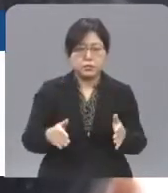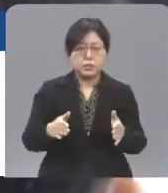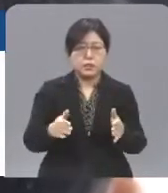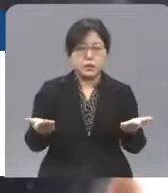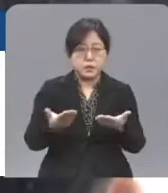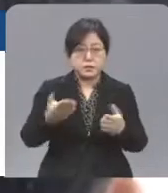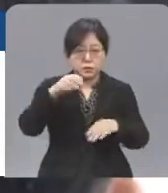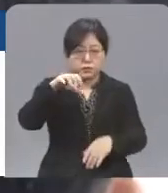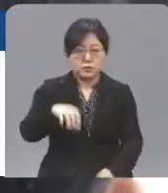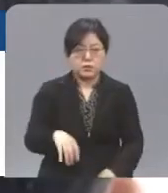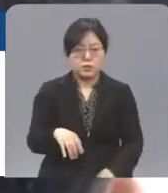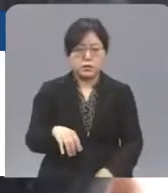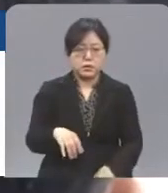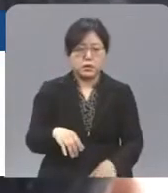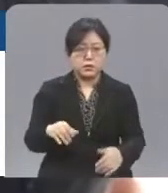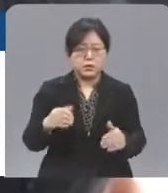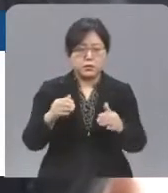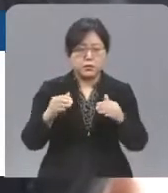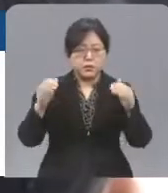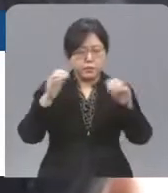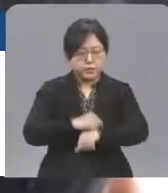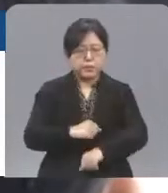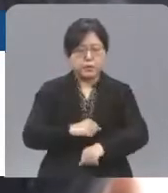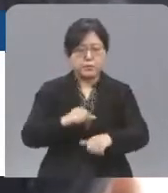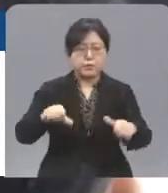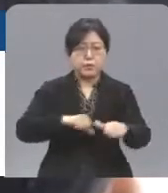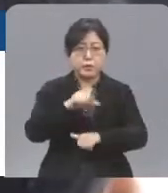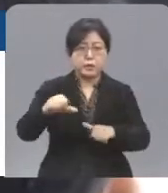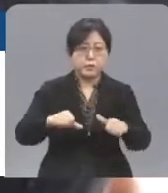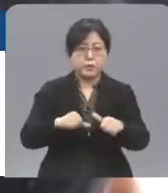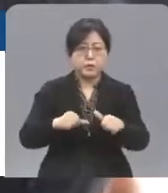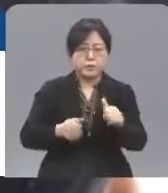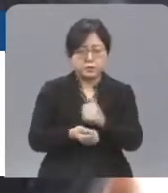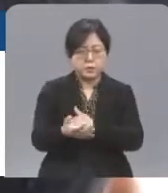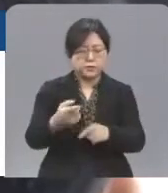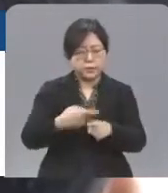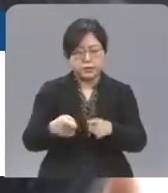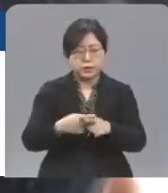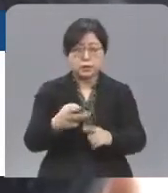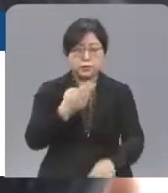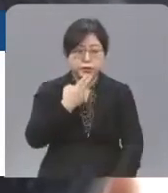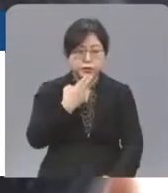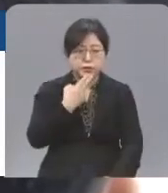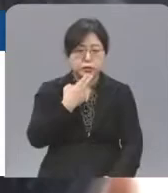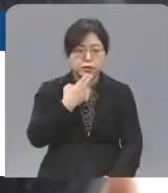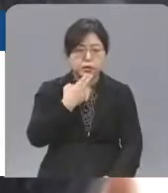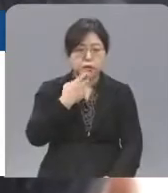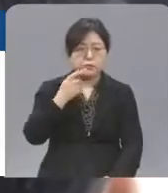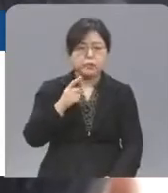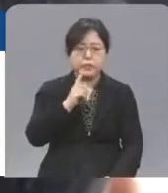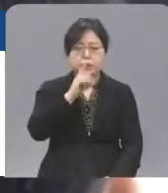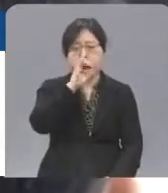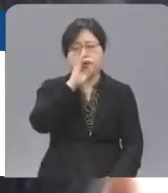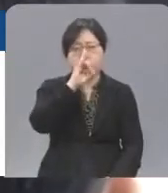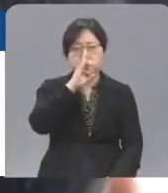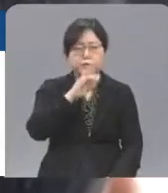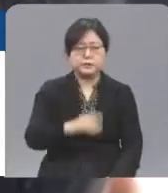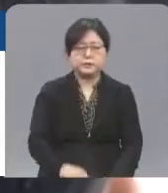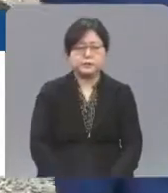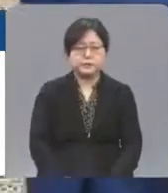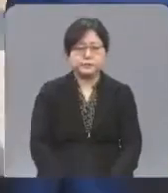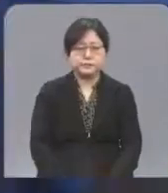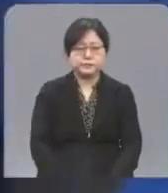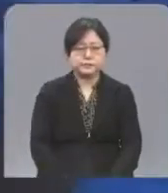어장이 무너지게 돼 있는데 그것도 환경 영향평가도 없이 간다? 말이 안 되는 거